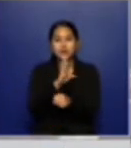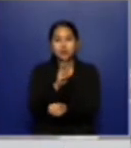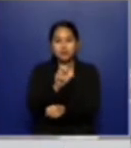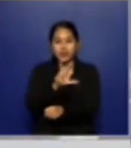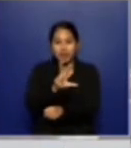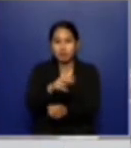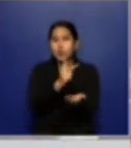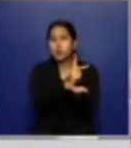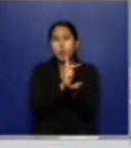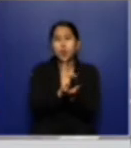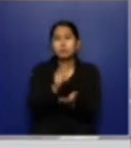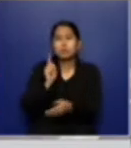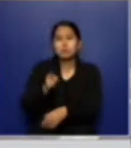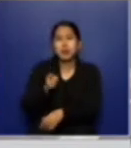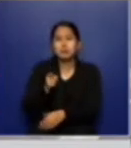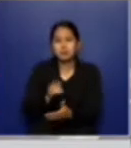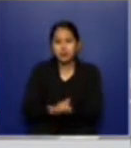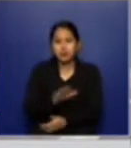ก็ยังกู้ต่อนะคะ